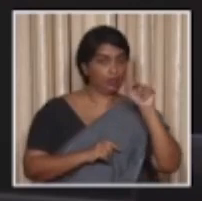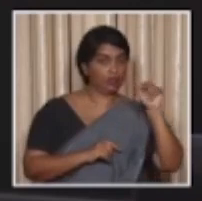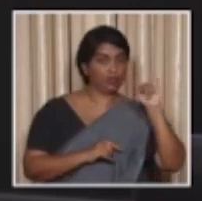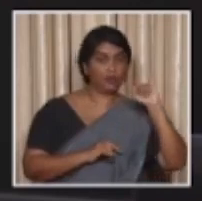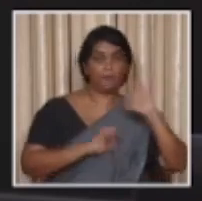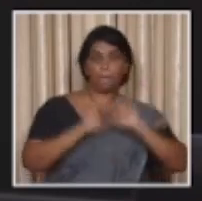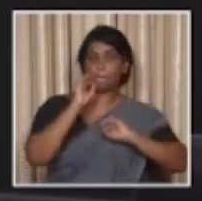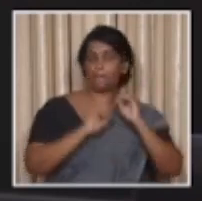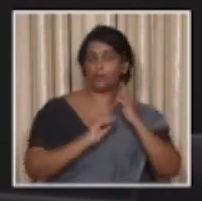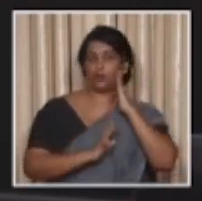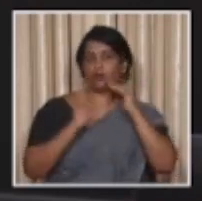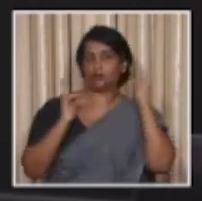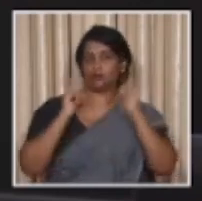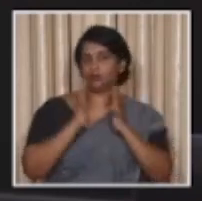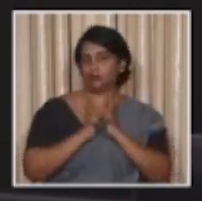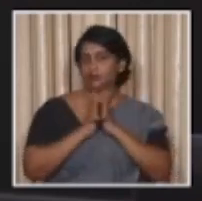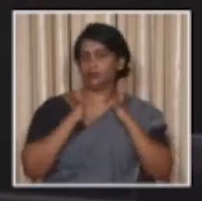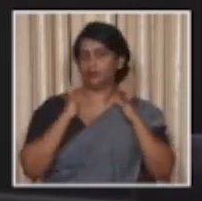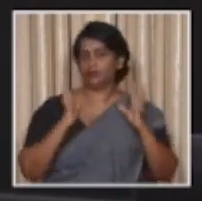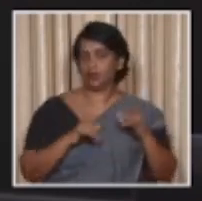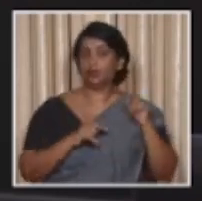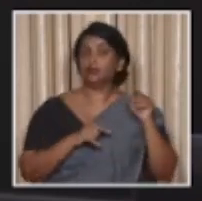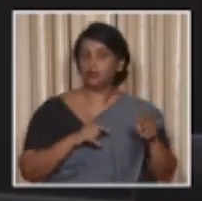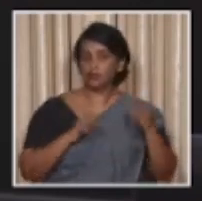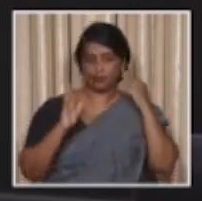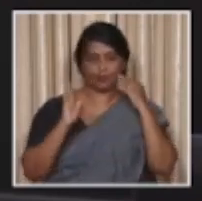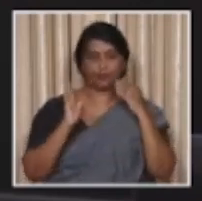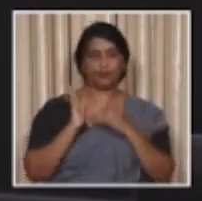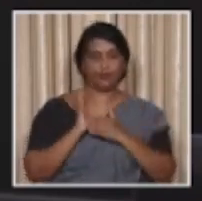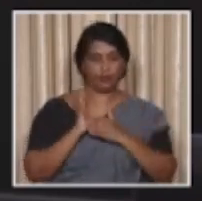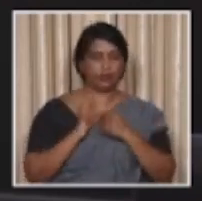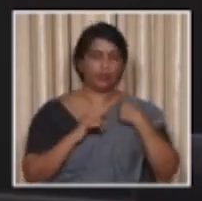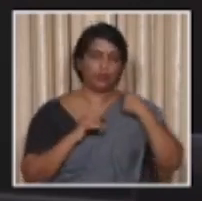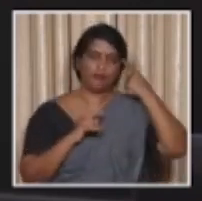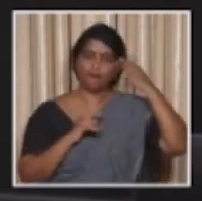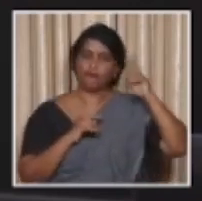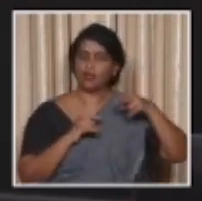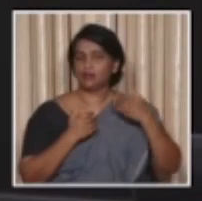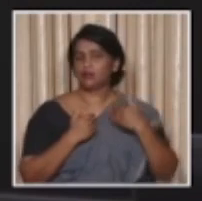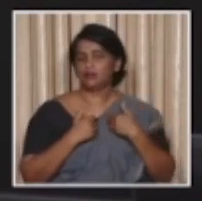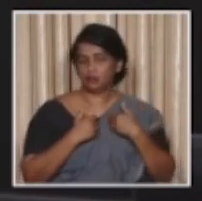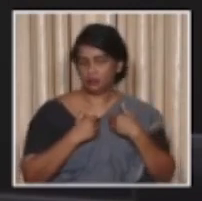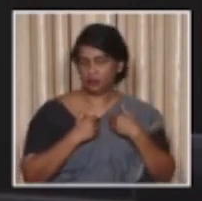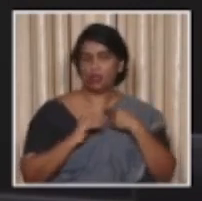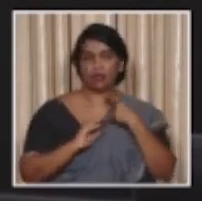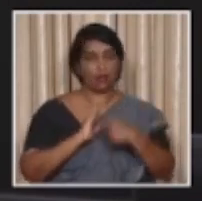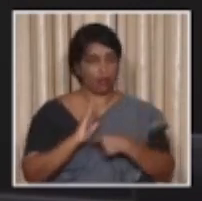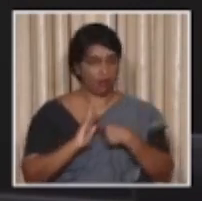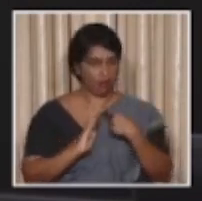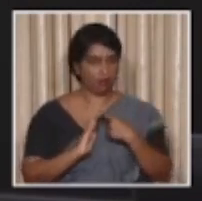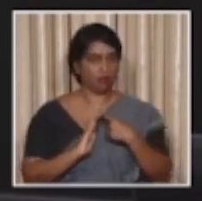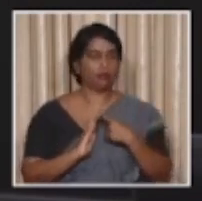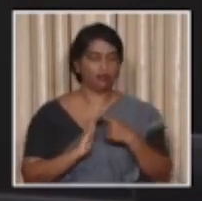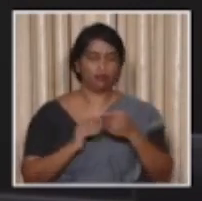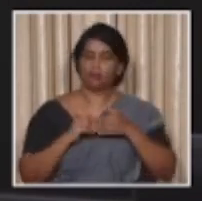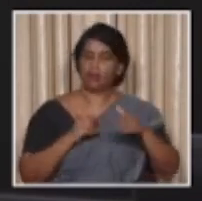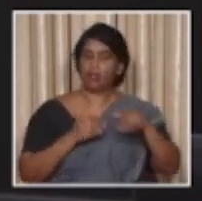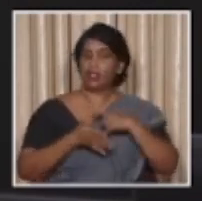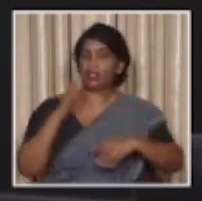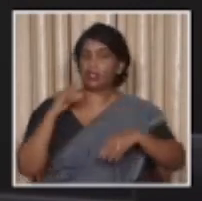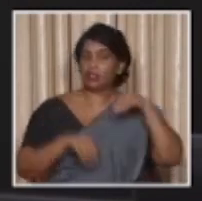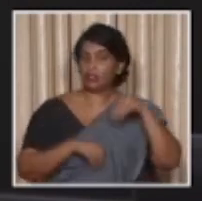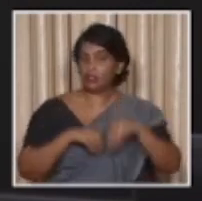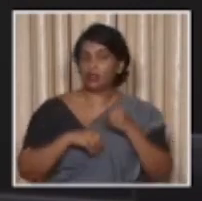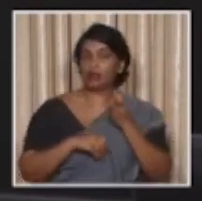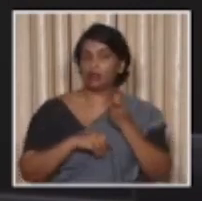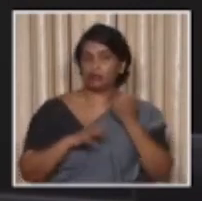138.6කින් සංචාරක වැඩි වෙලා තියෙනවා. මේ කාරණාව මම විශ්වාස කරනවා ලංකාවේ පවතින දේශපාලන